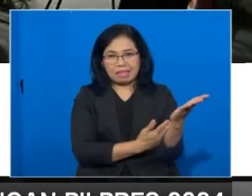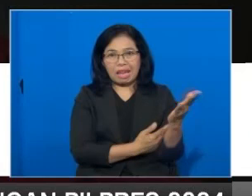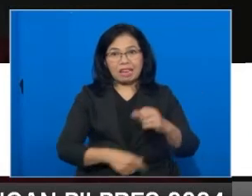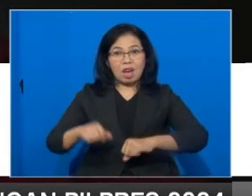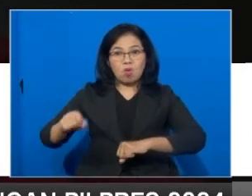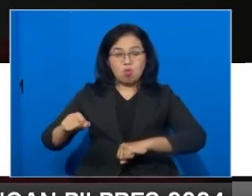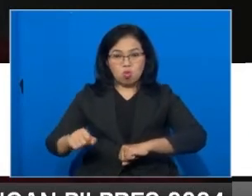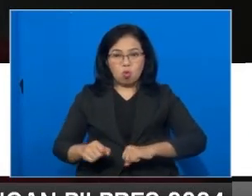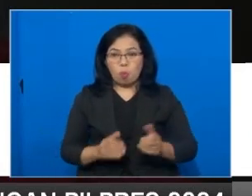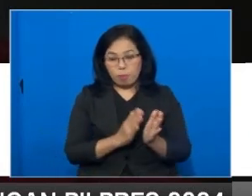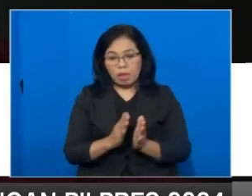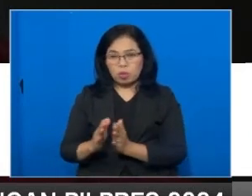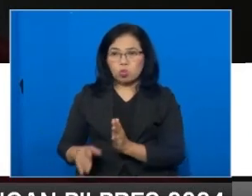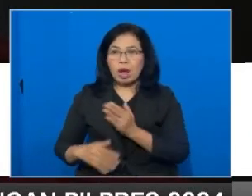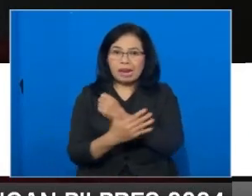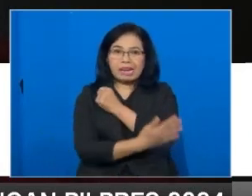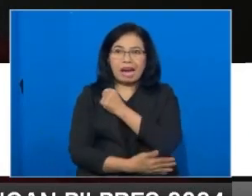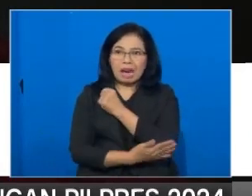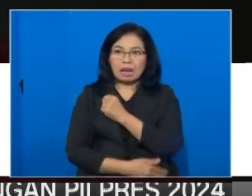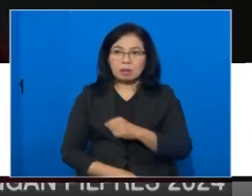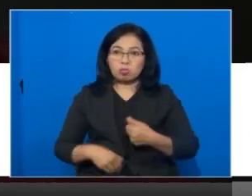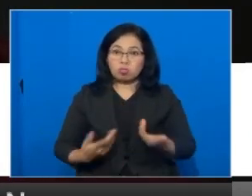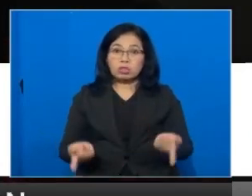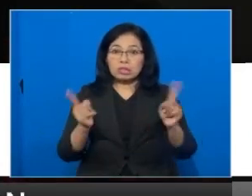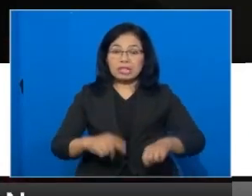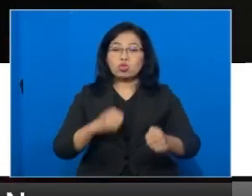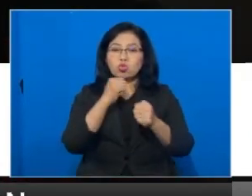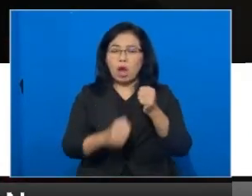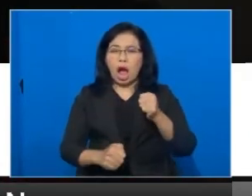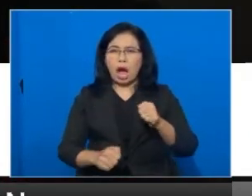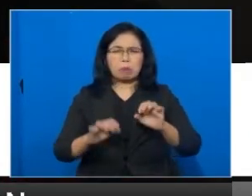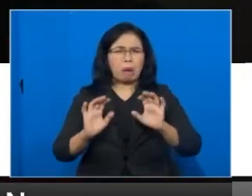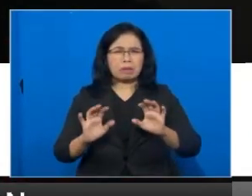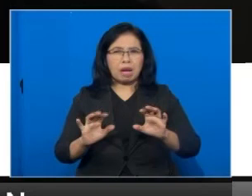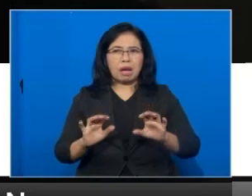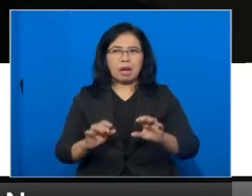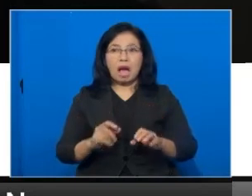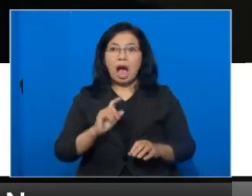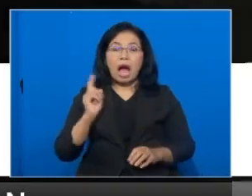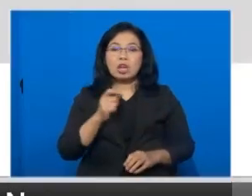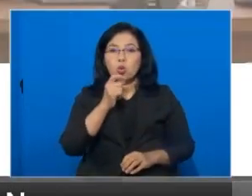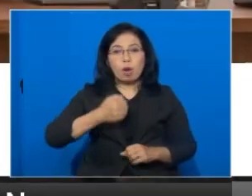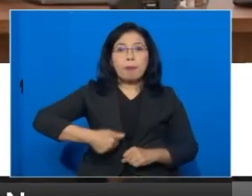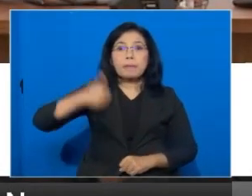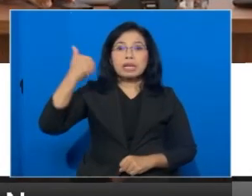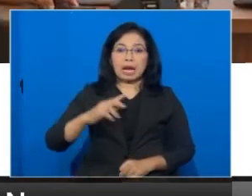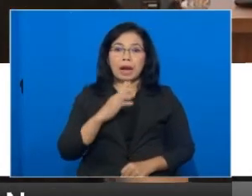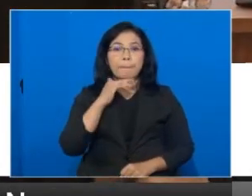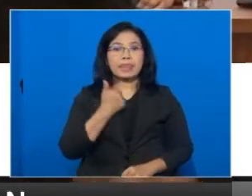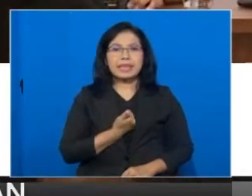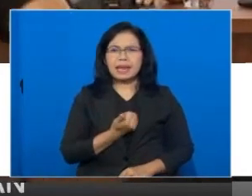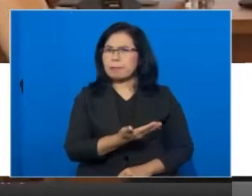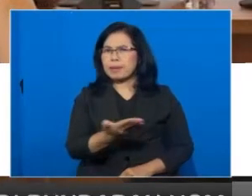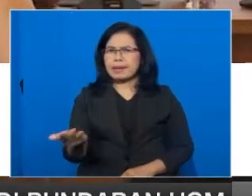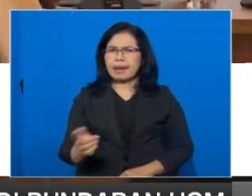negara bahwa memang telah terjadi kecurangan yang luar biasa hanya untuk memenangkan kepentingan mereka